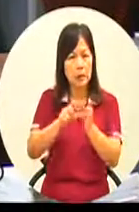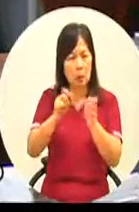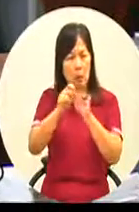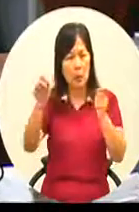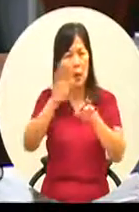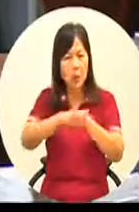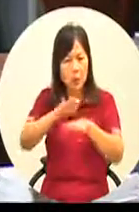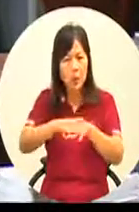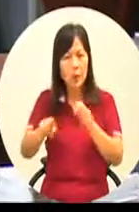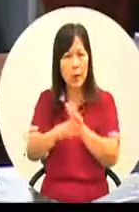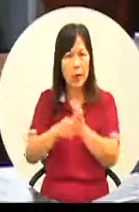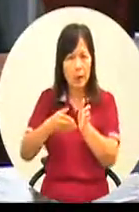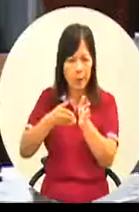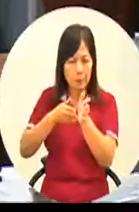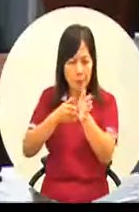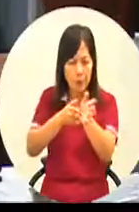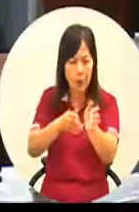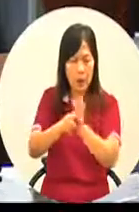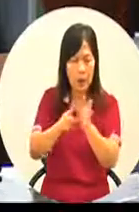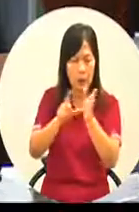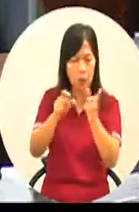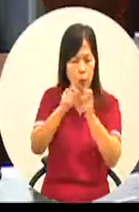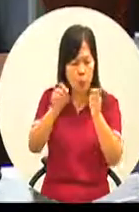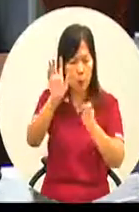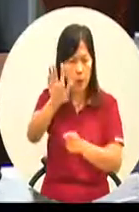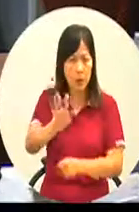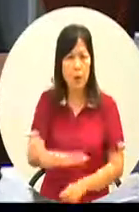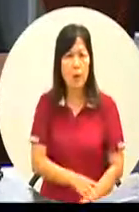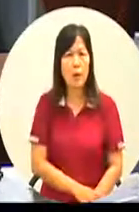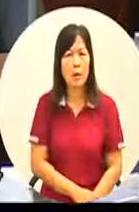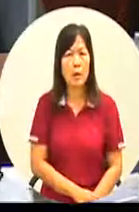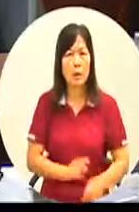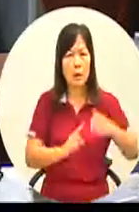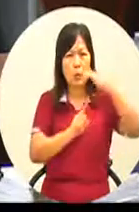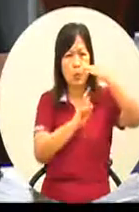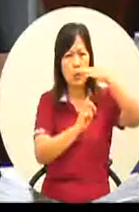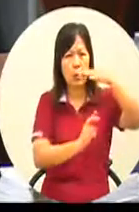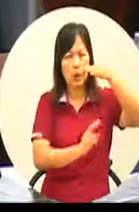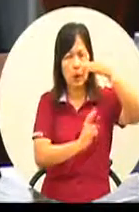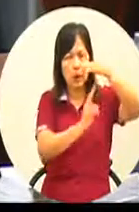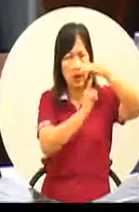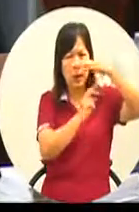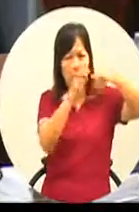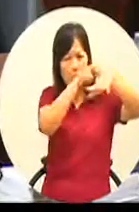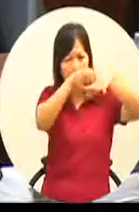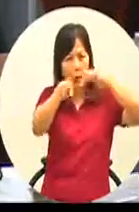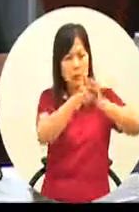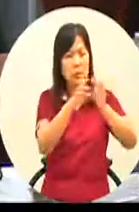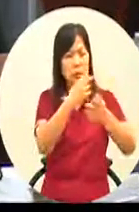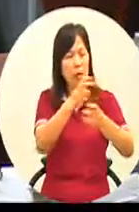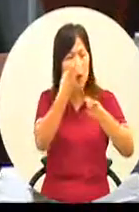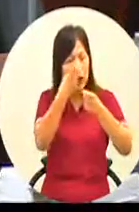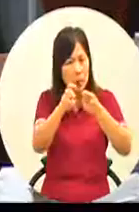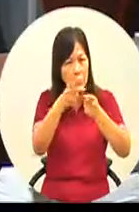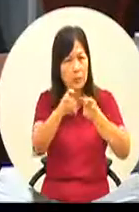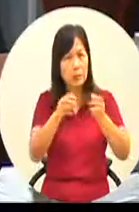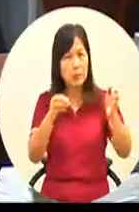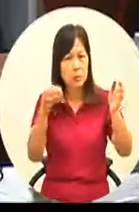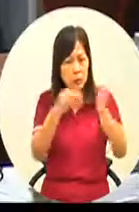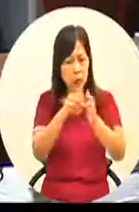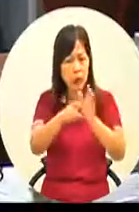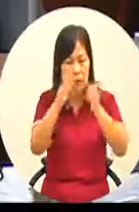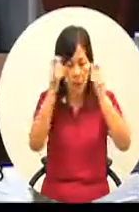平面轻轨时间就是很长。啊，你呐这高架捷运，它的大概20几分钟就可以到高雄。